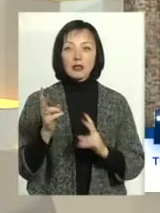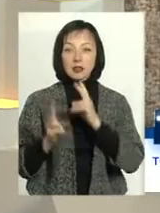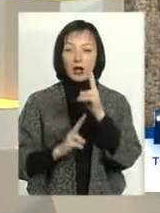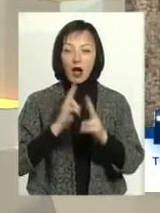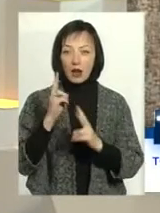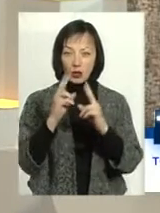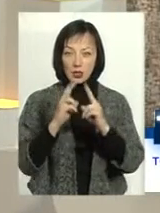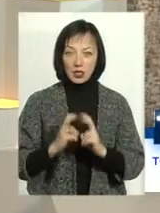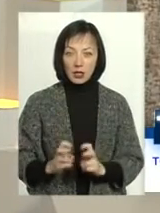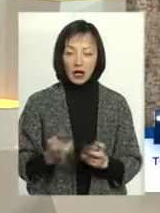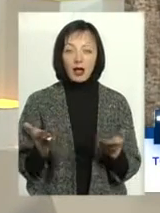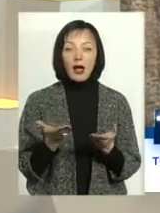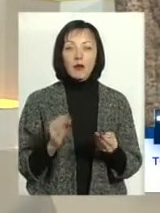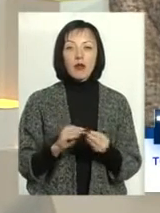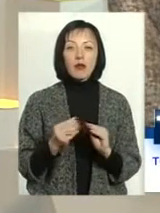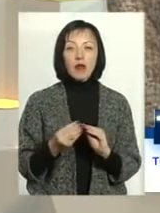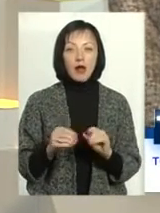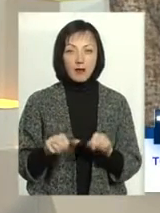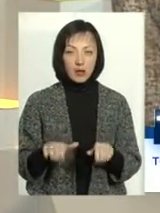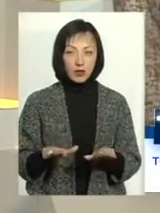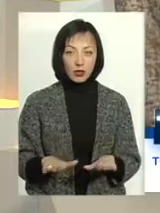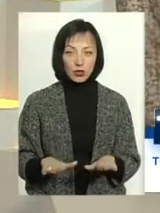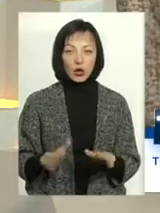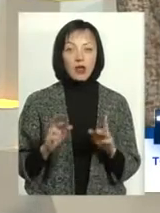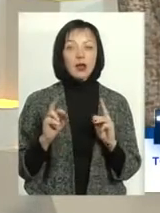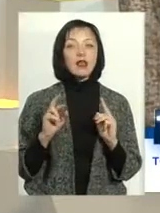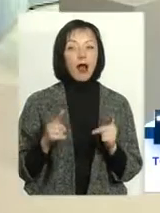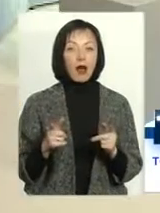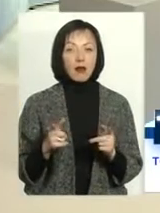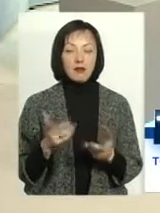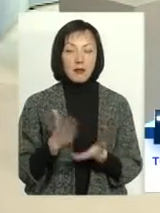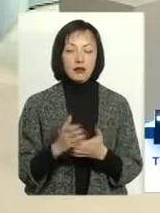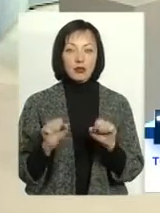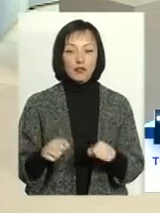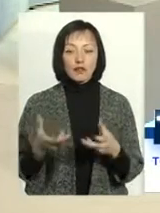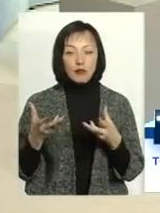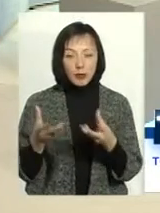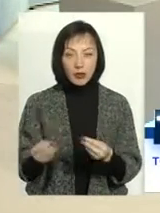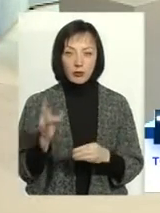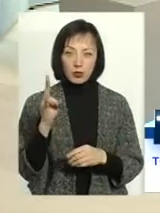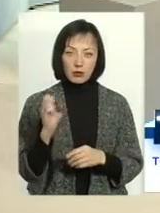вона розглядає, які проблеми вирішує, і яким чином маєте можливість вплинути на